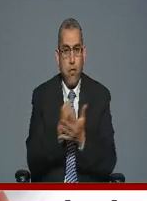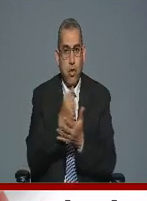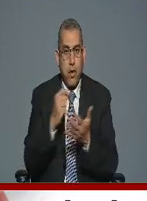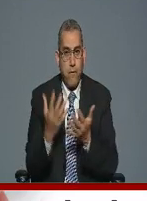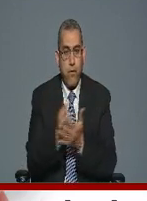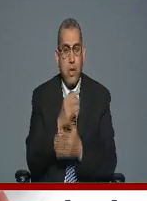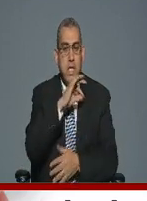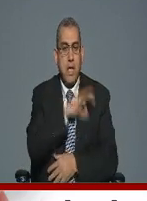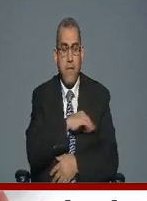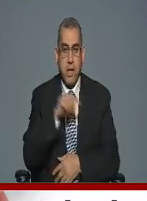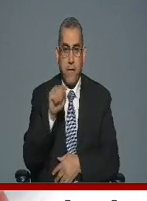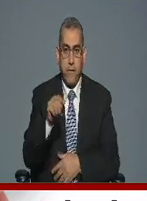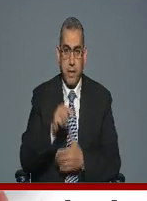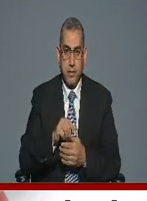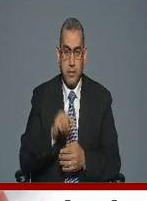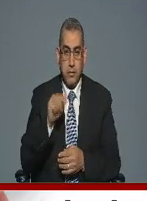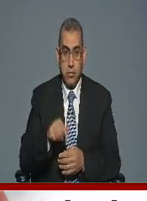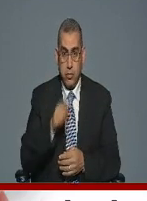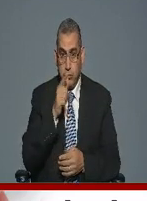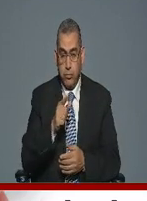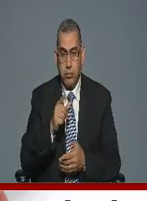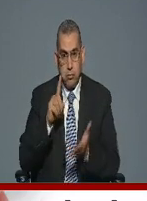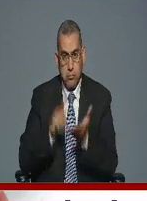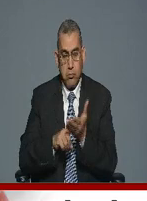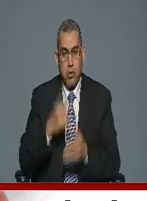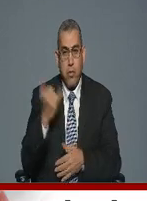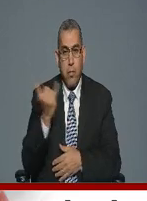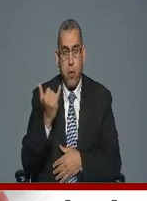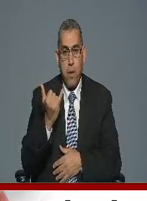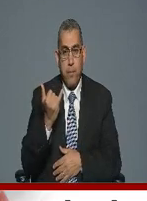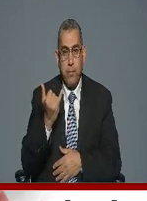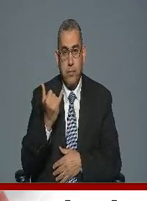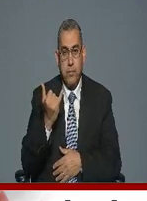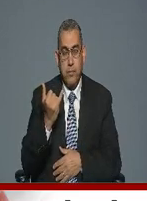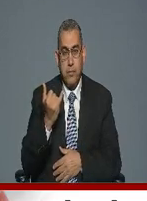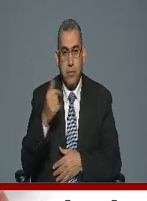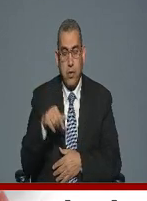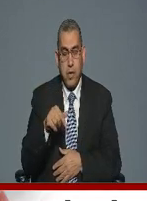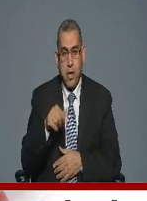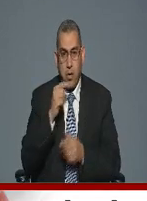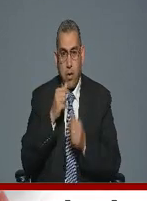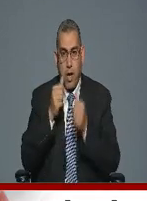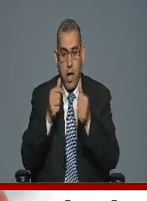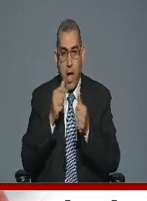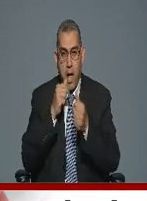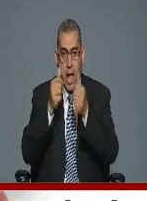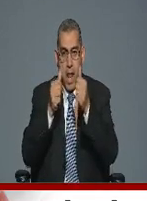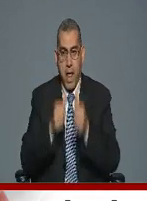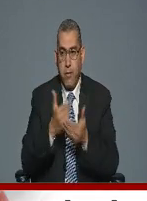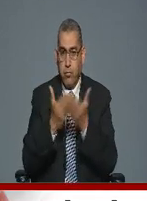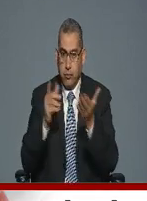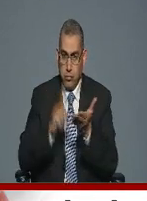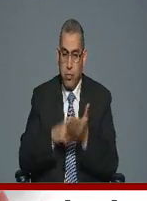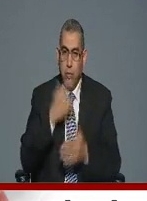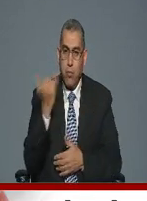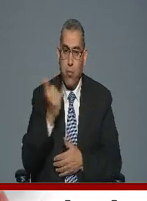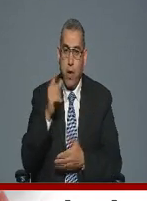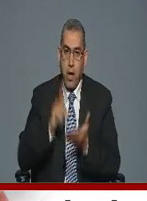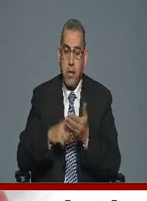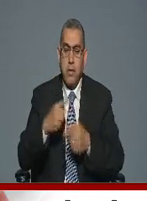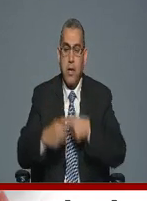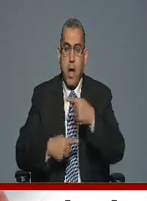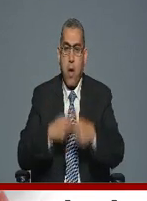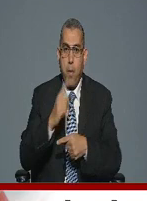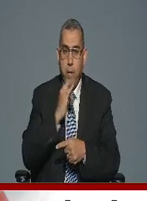للاستفادة منها. إن التأكيد والإعلان يبين ويؤكد أمرا كان دوما